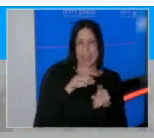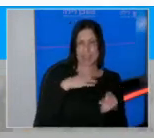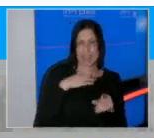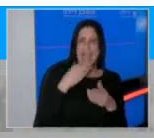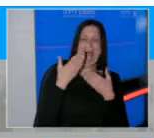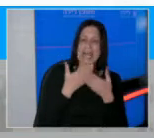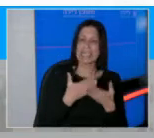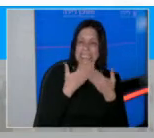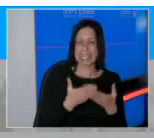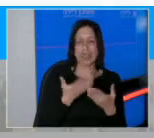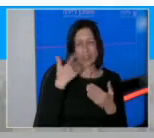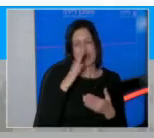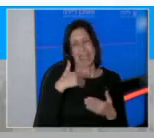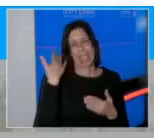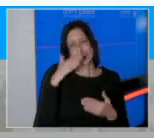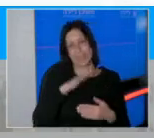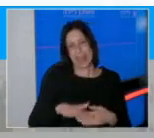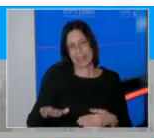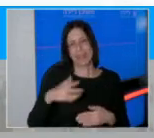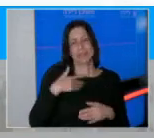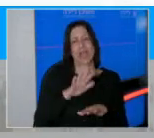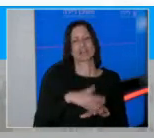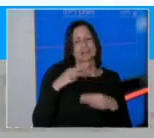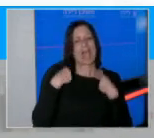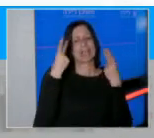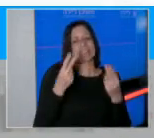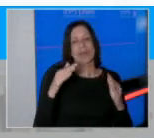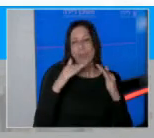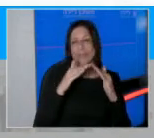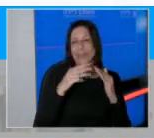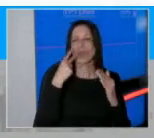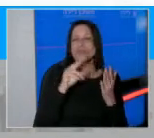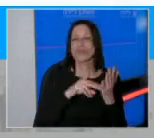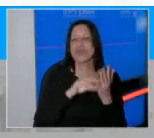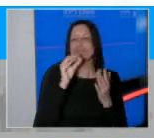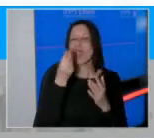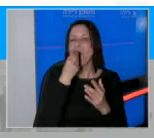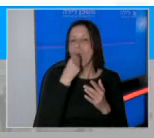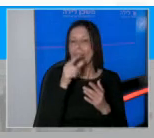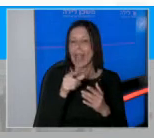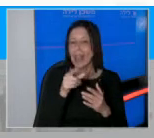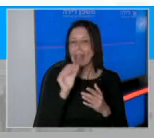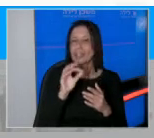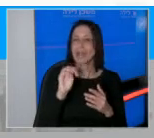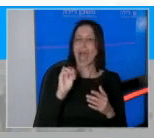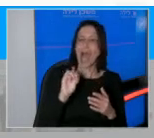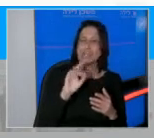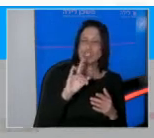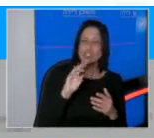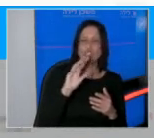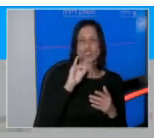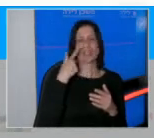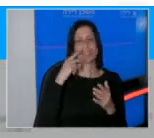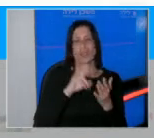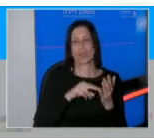כל הילדות שלנו, ואנחנו קצת מרגישים שחזרנו הביתה. הנה, אנחנו רואים את התמונות של האוכל, אנחנו רואים את התמונות של המחשי, ואנחנו ראינו לפני זה